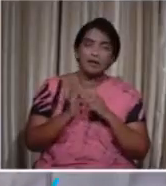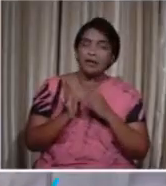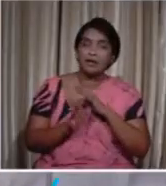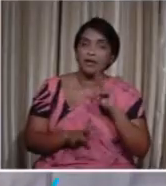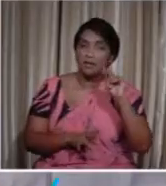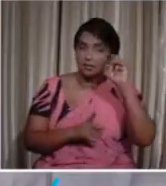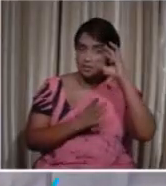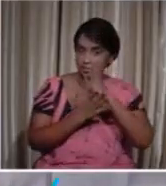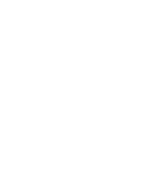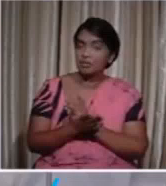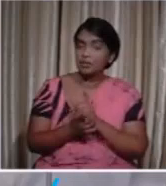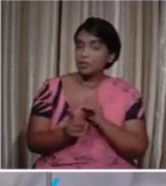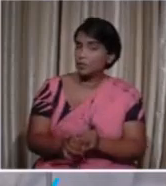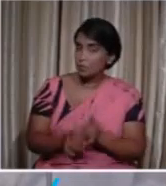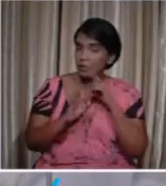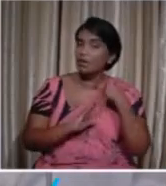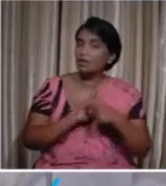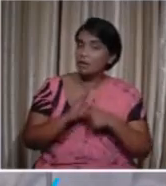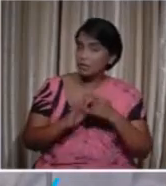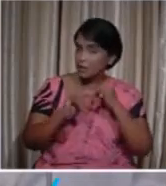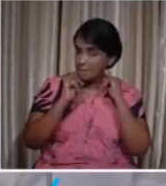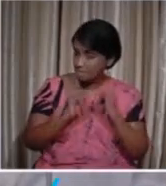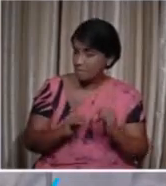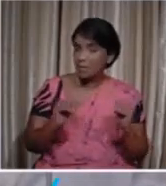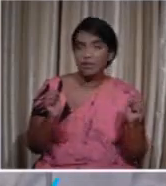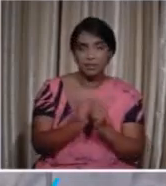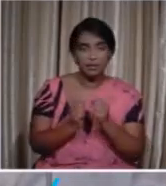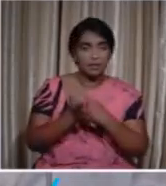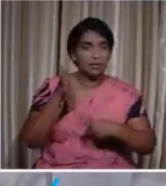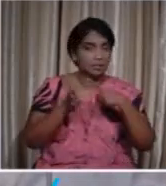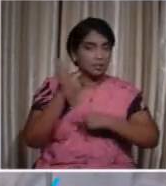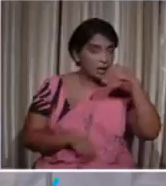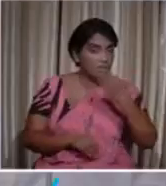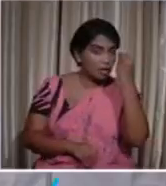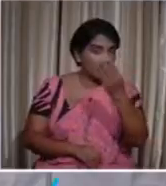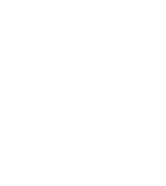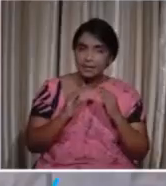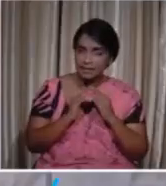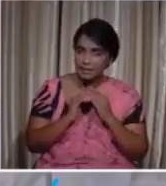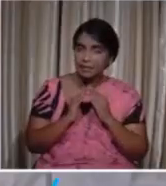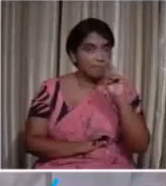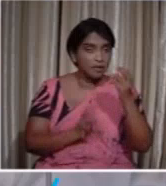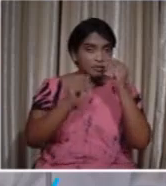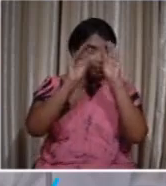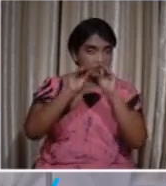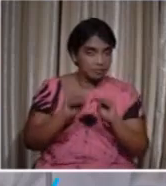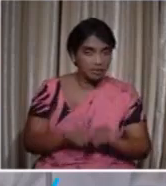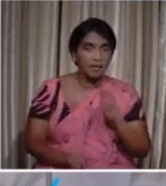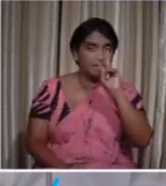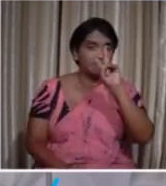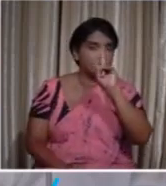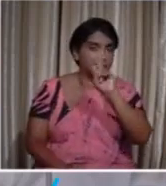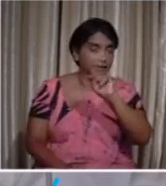වෙනි සංශෝෂණයේ වාගේ රටට අහිතකර දේවල් වලට ඡන්දය දුන්නේ නිසා තමයි ගෙවල් ගිනි තිබ්බේ.